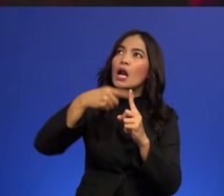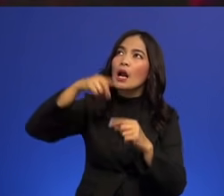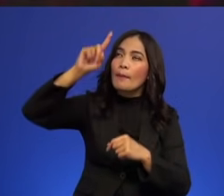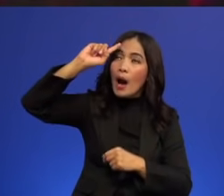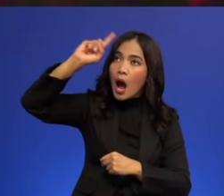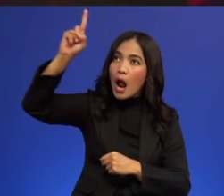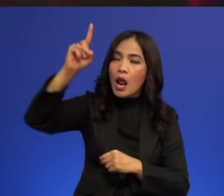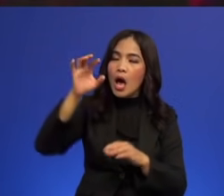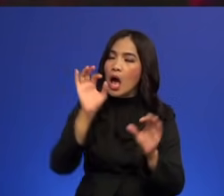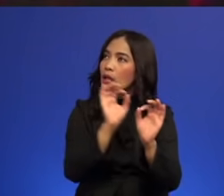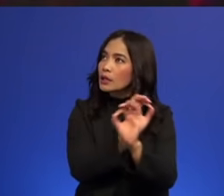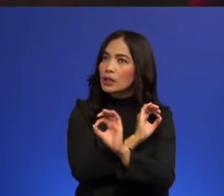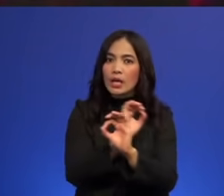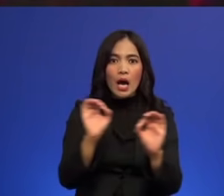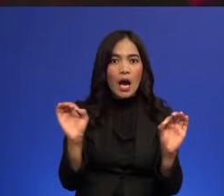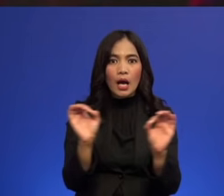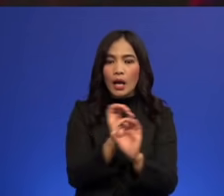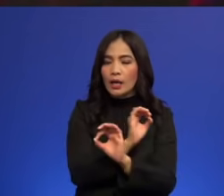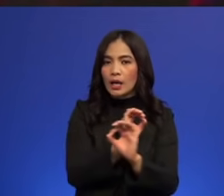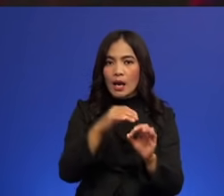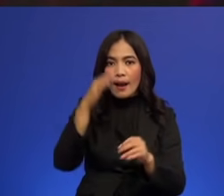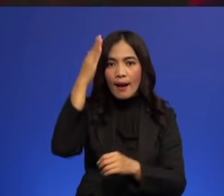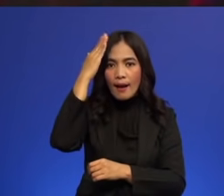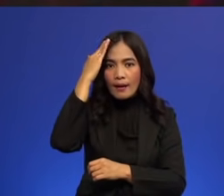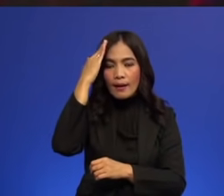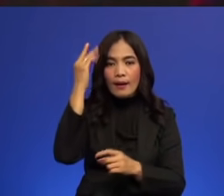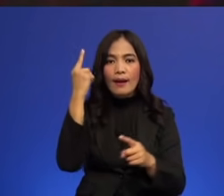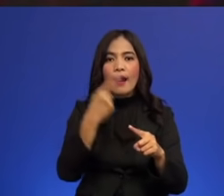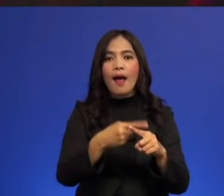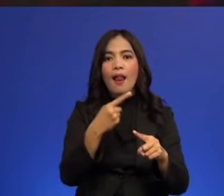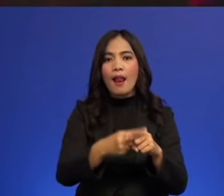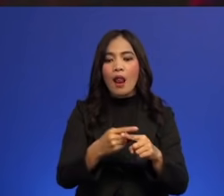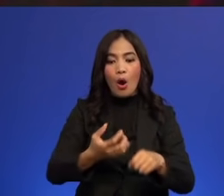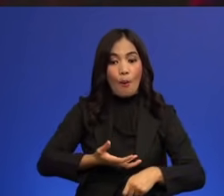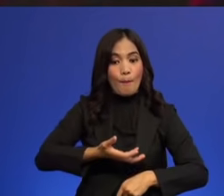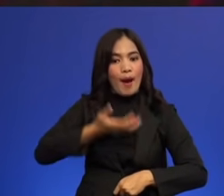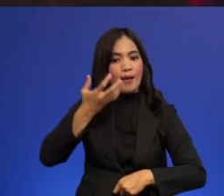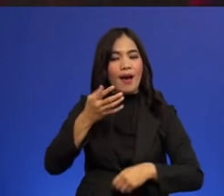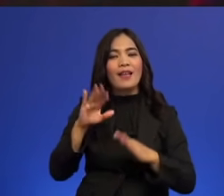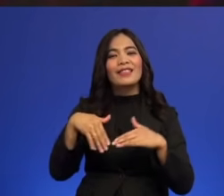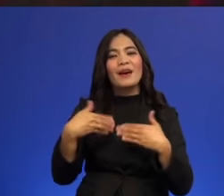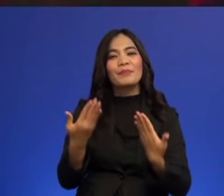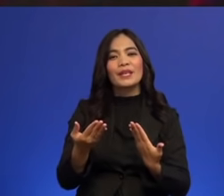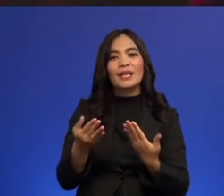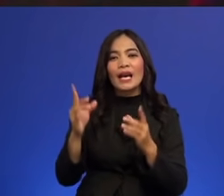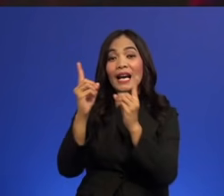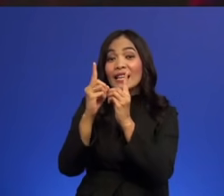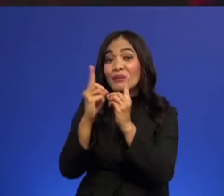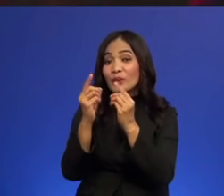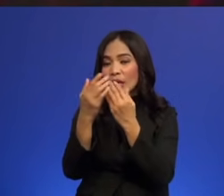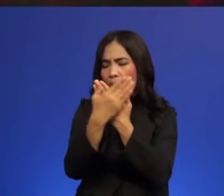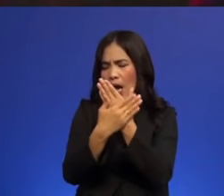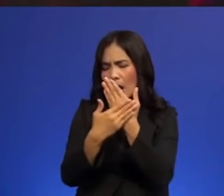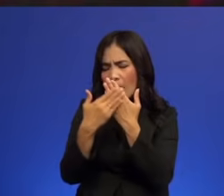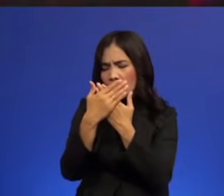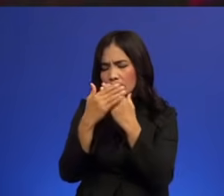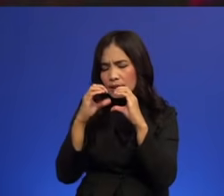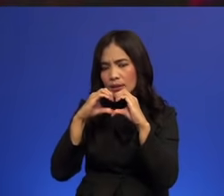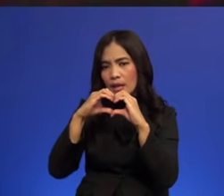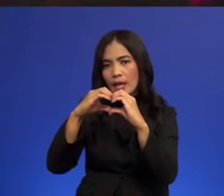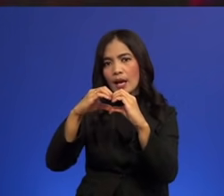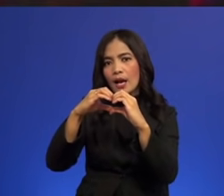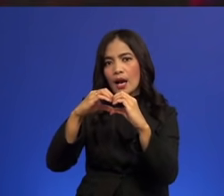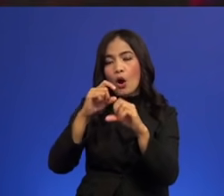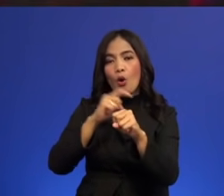kita tidak akan mengenal murkanya. Tetapi kita akan bertemu dengan kasih sayangnya. Ketika